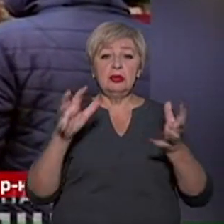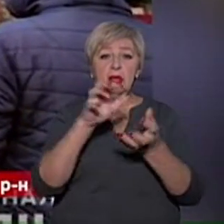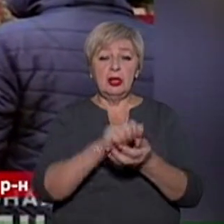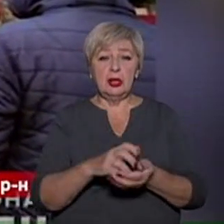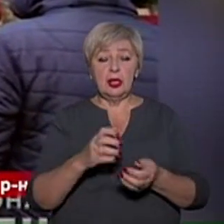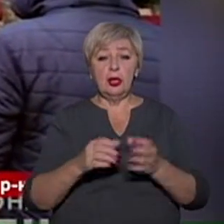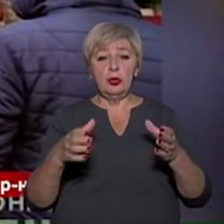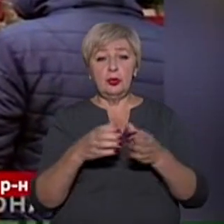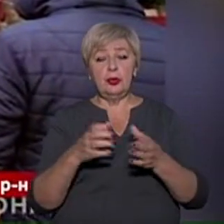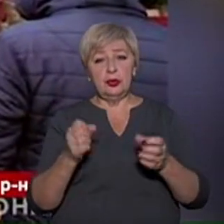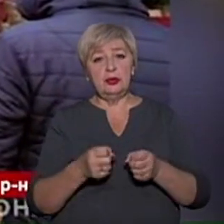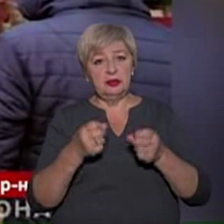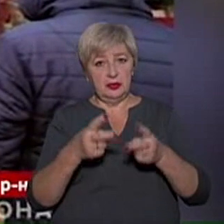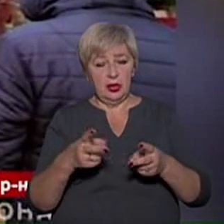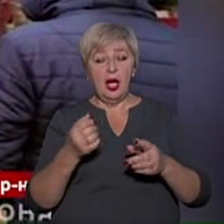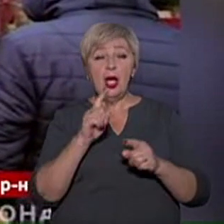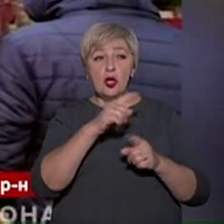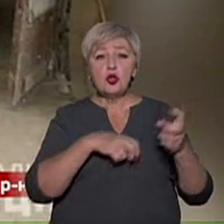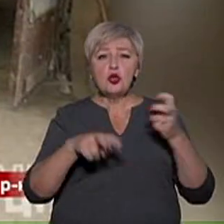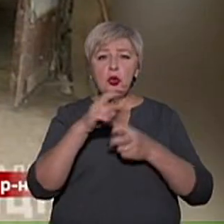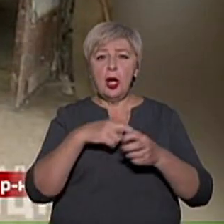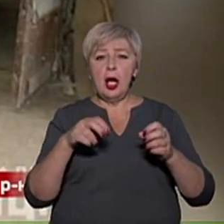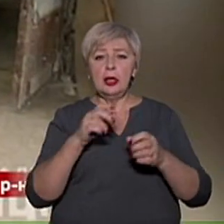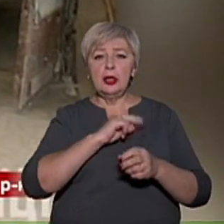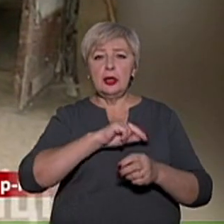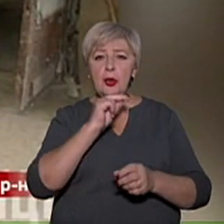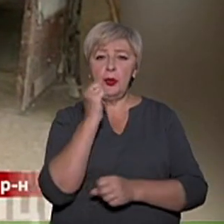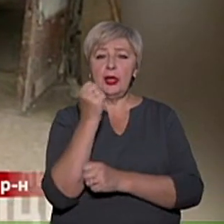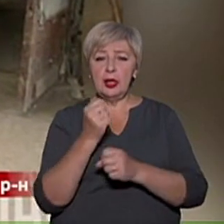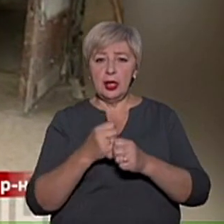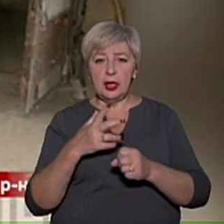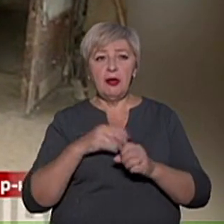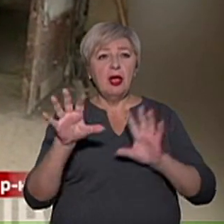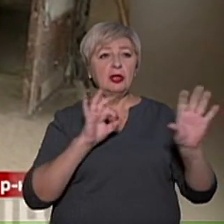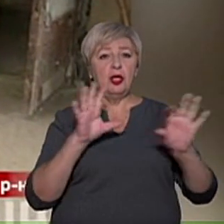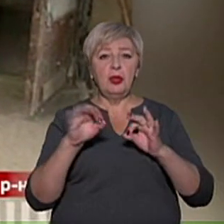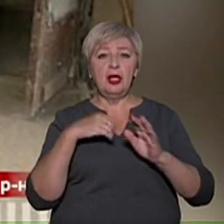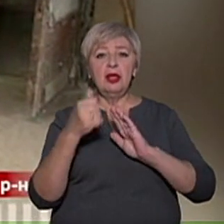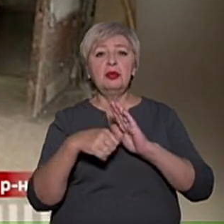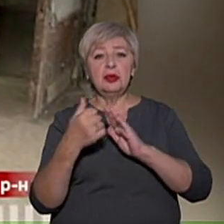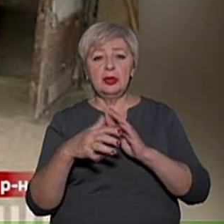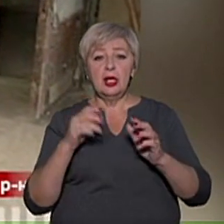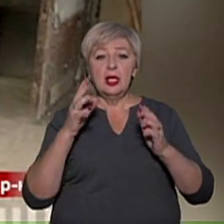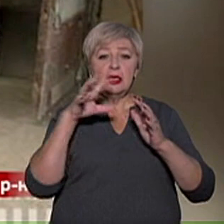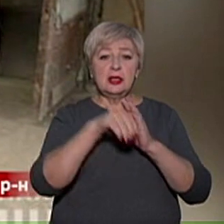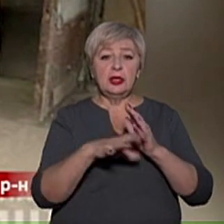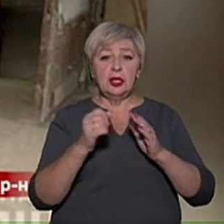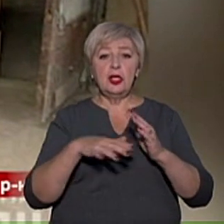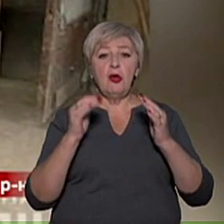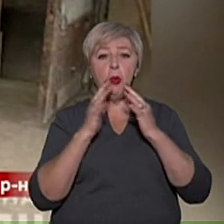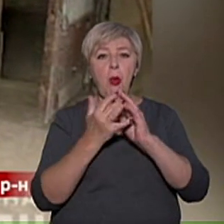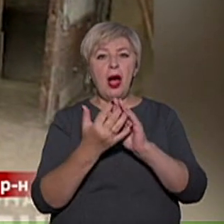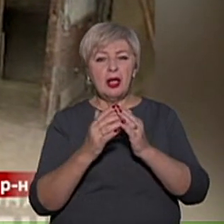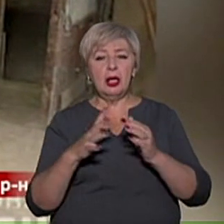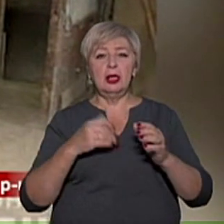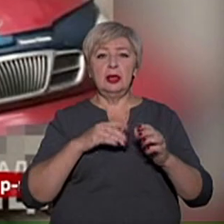людьми. Ті шукали робітників на вокзалах у Дніпрі. Набирали переважно без хатків, селили їх у бараках і тримали під охороною.